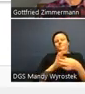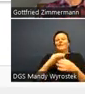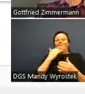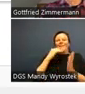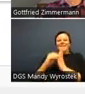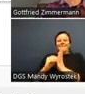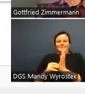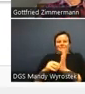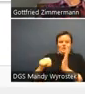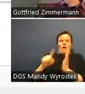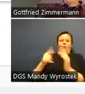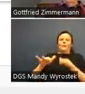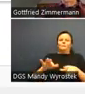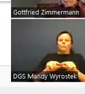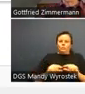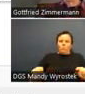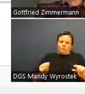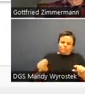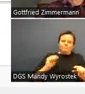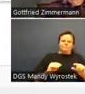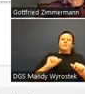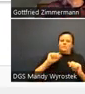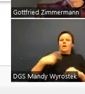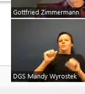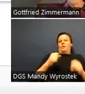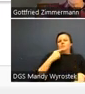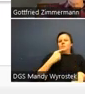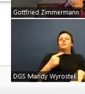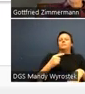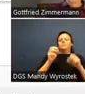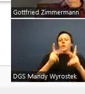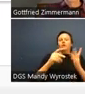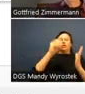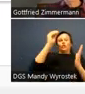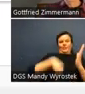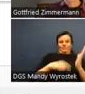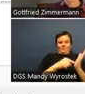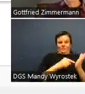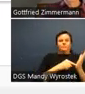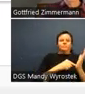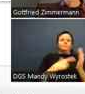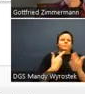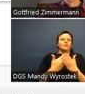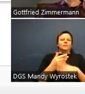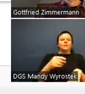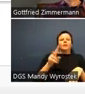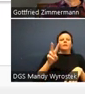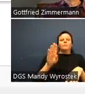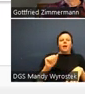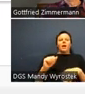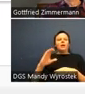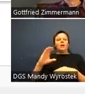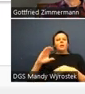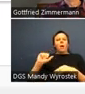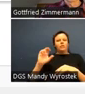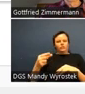VBA-Code, also Visual Basic Code, irgendwas. Das spielt jetzt keine Rolle. Das ist jetzt eine Fußnote. Und